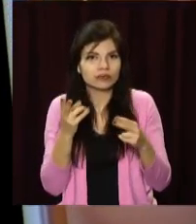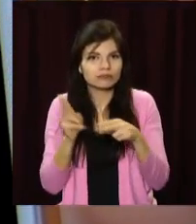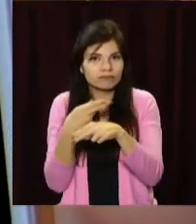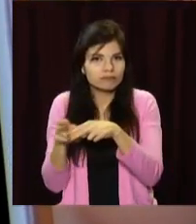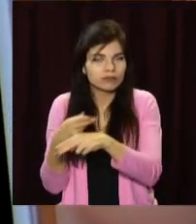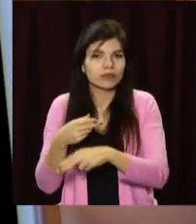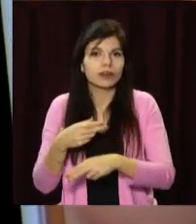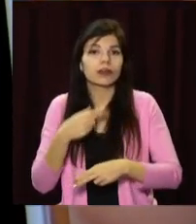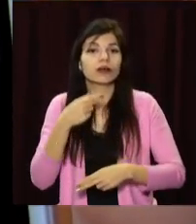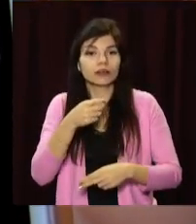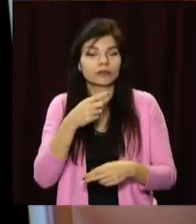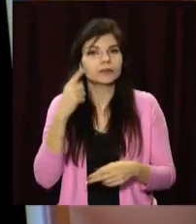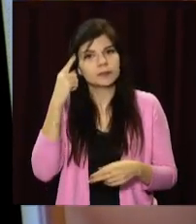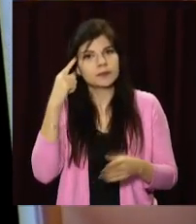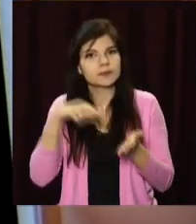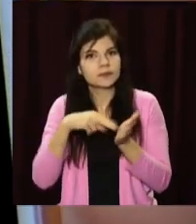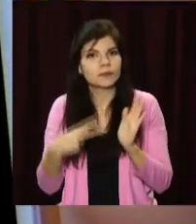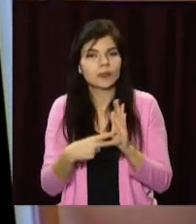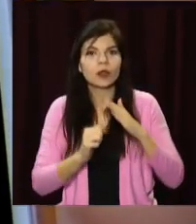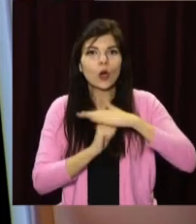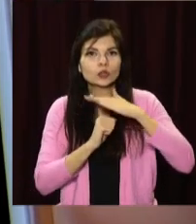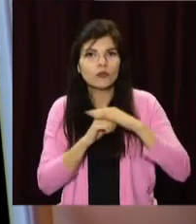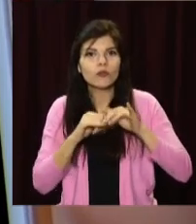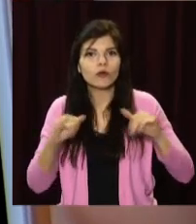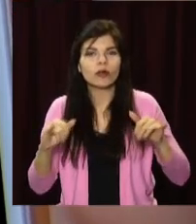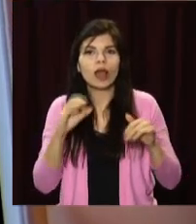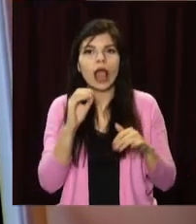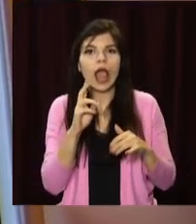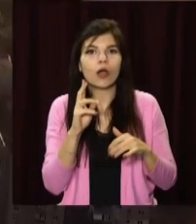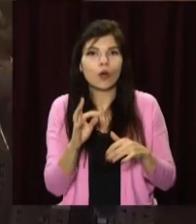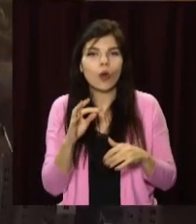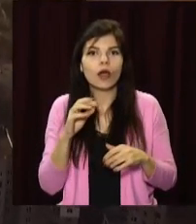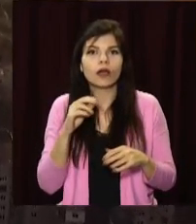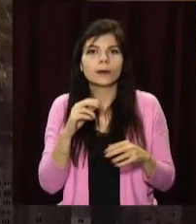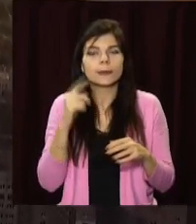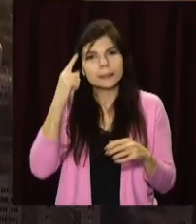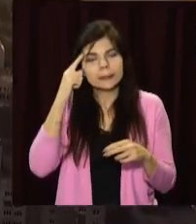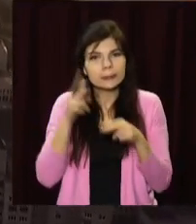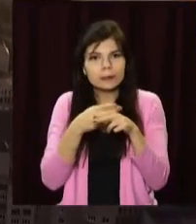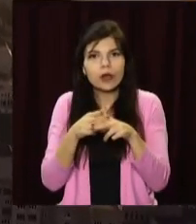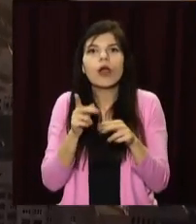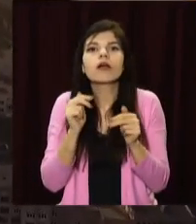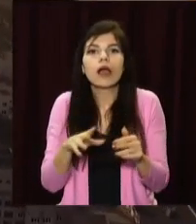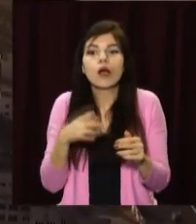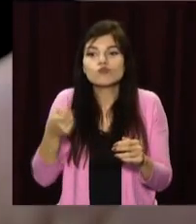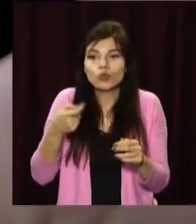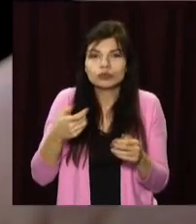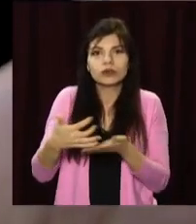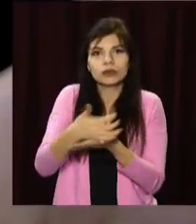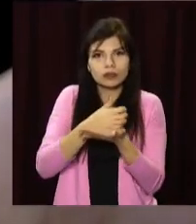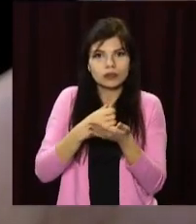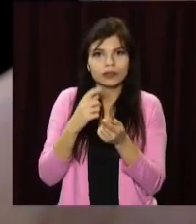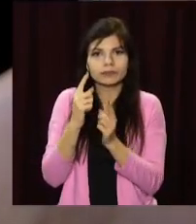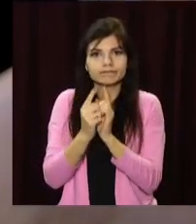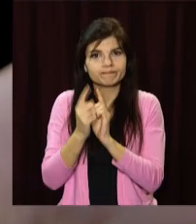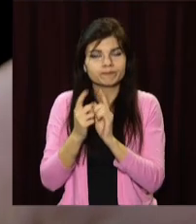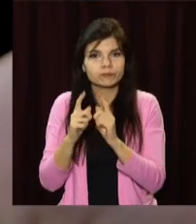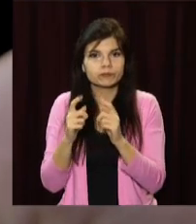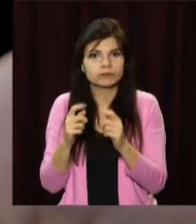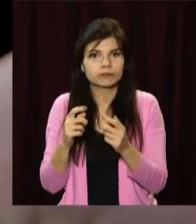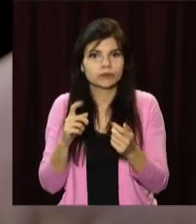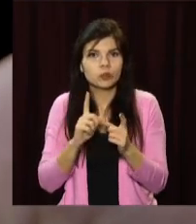утилізація відходів. До розробки програми залучили і наукову спільноту. Разом з науковцями міська влада заклала основи розвитку екомоніторингу